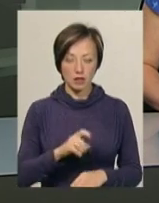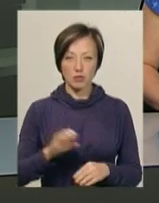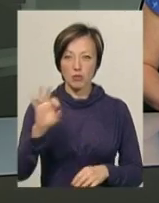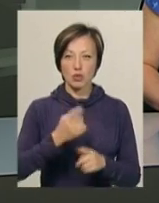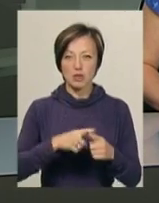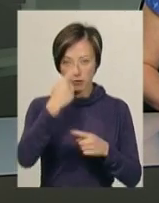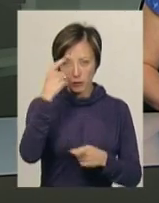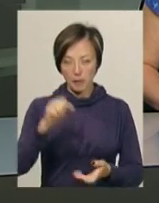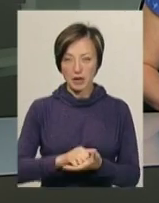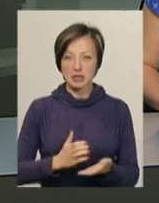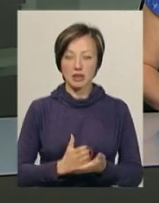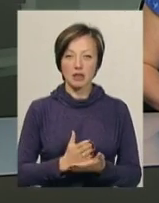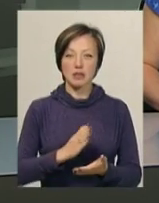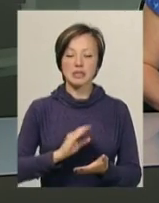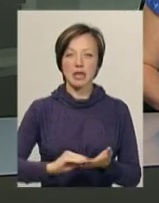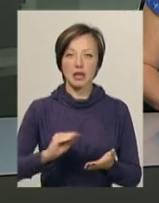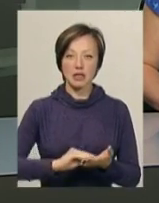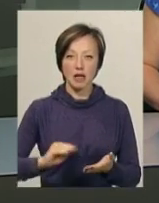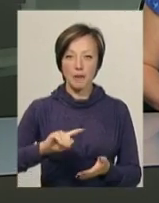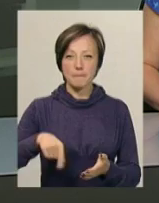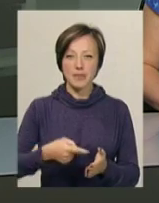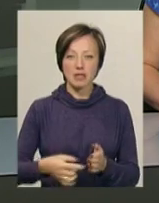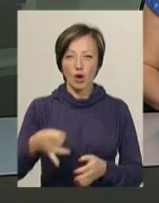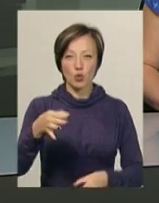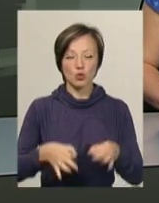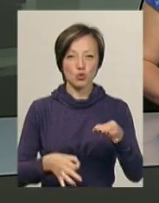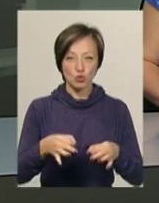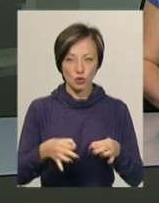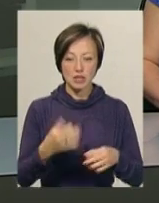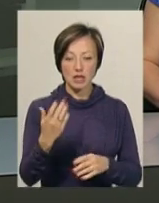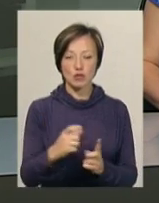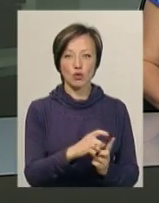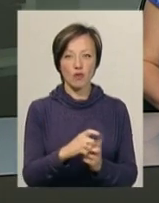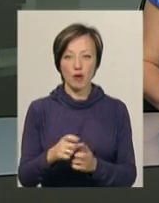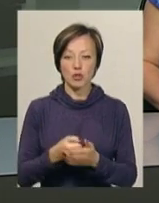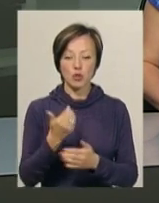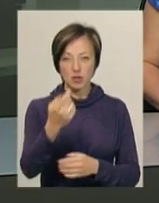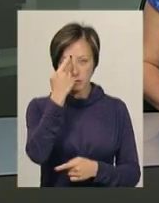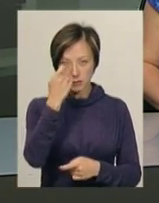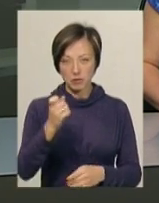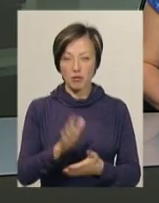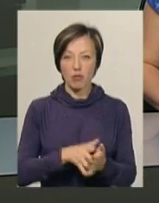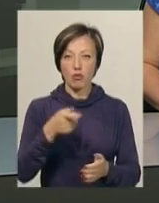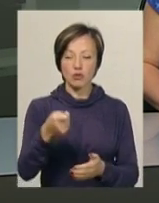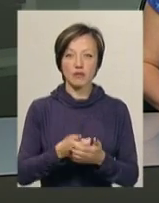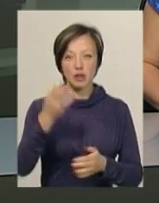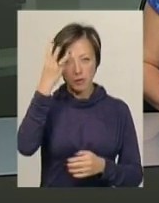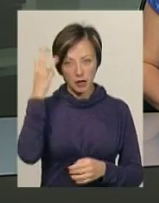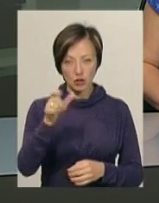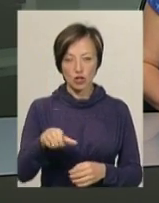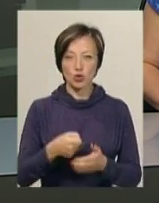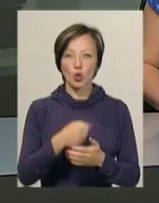це повідомила прес-секретар Хмельницького міськрайонного суду Алла Плінська. За її словами, до них надійшов позов від хмельничанки до